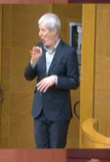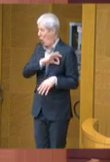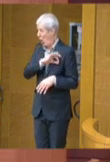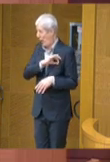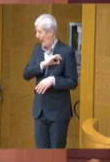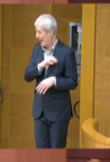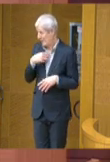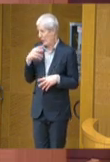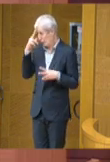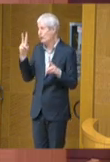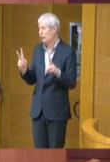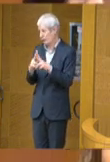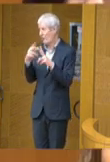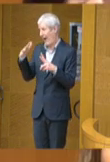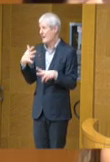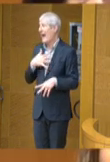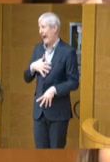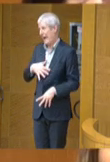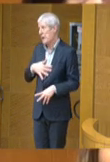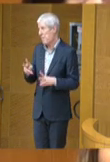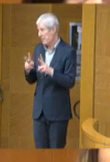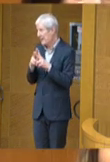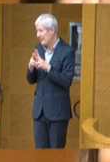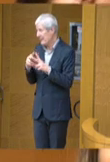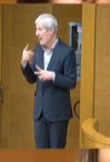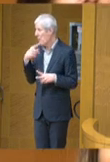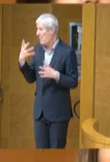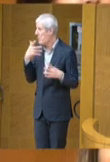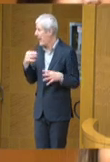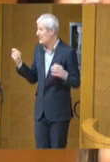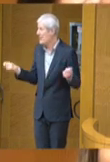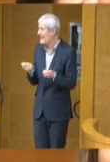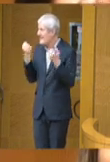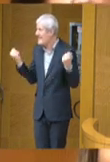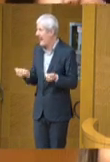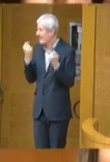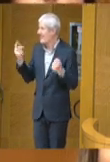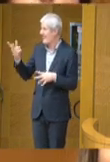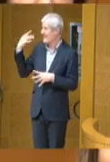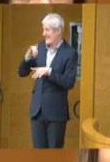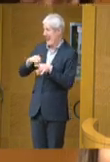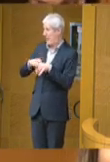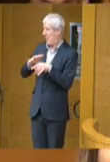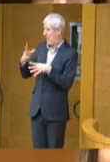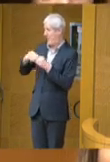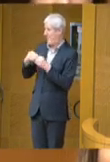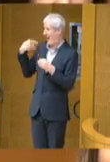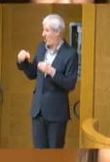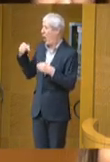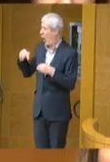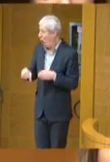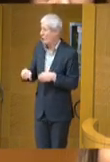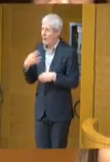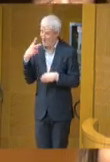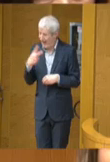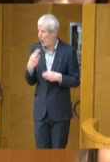modo di conoscere Rimini, per questa bellissima iniziativa che aveva fatto allora a settembre, ma che oggi ne ringrazio davvero